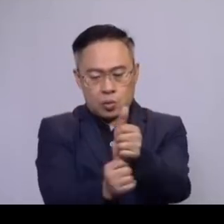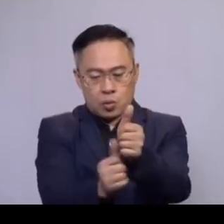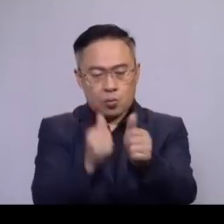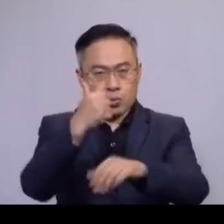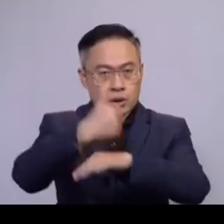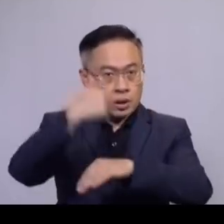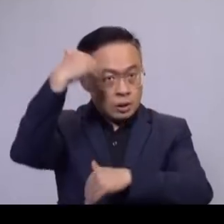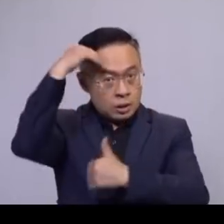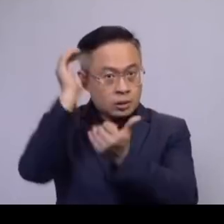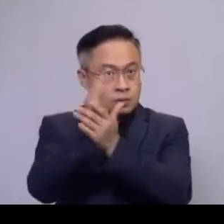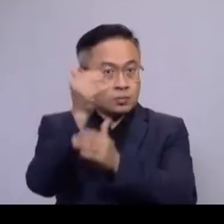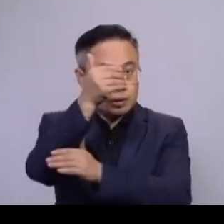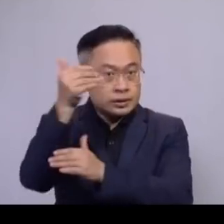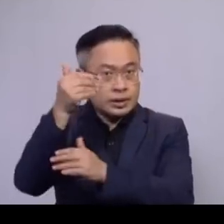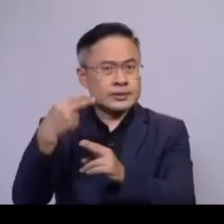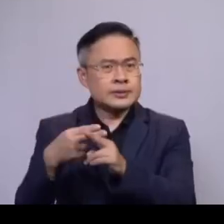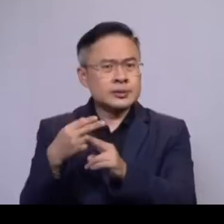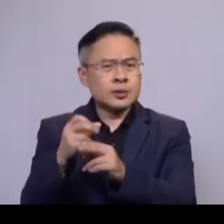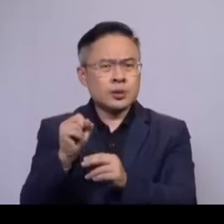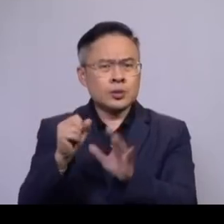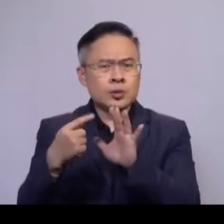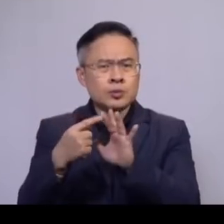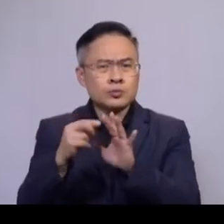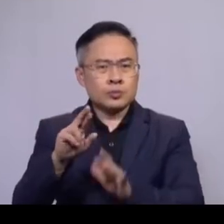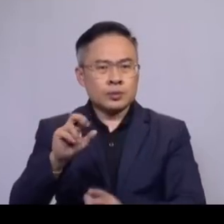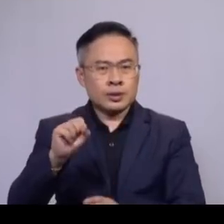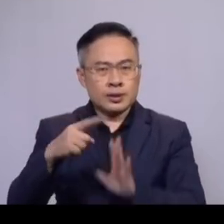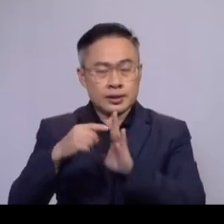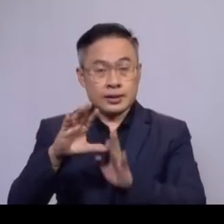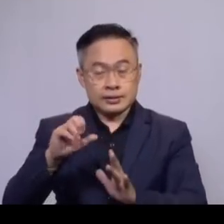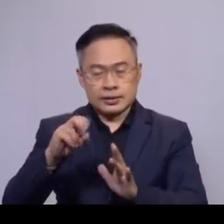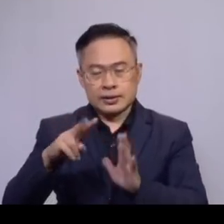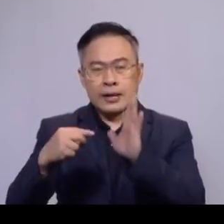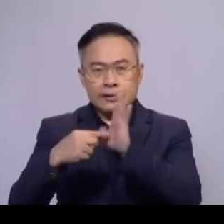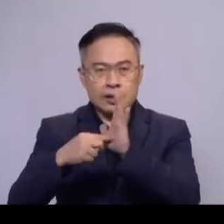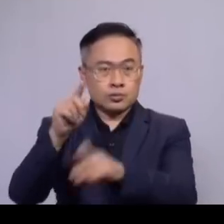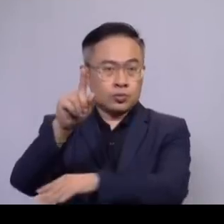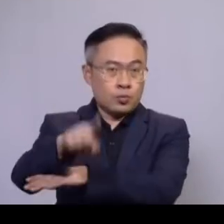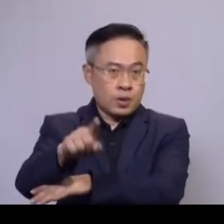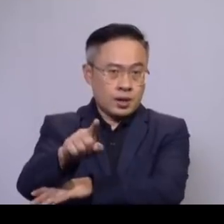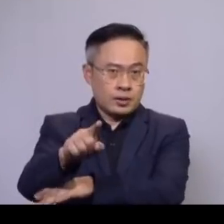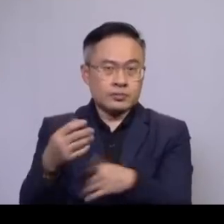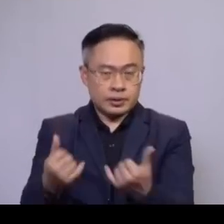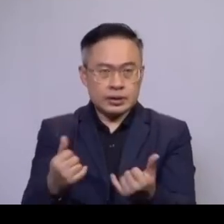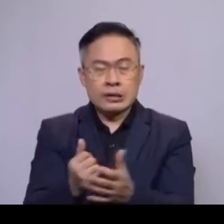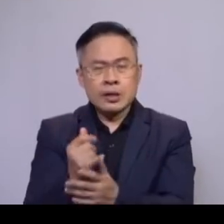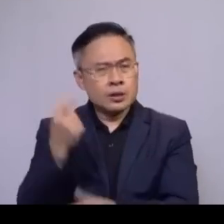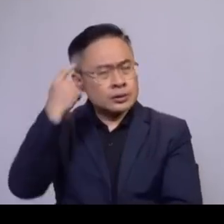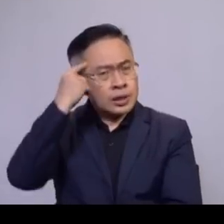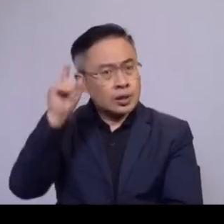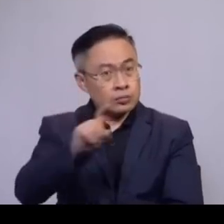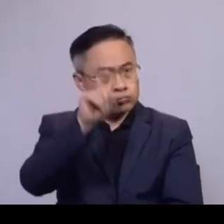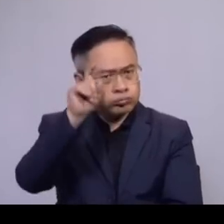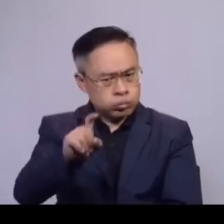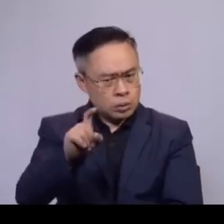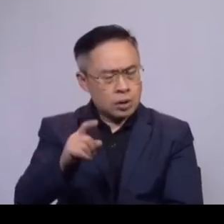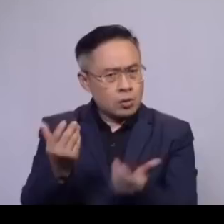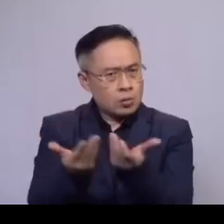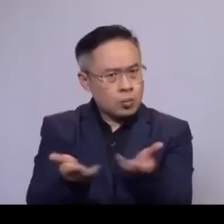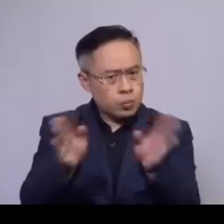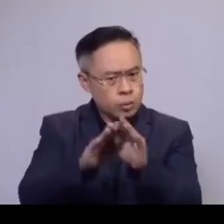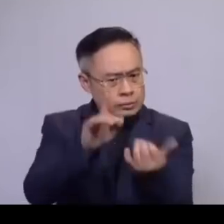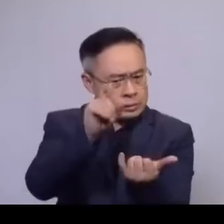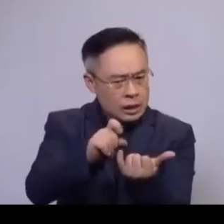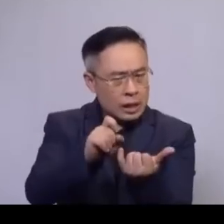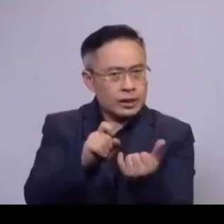บ.ตร.นะครับในช่วงบ่ายวันนี้พร้อมกับระบุนะครับว่าถ้ามีใครสงสัยการเสียชีวิตของญาติหรือครอบครัว